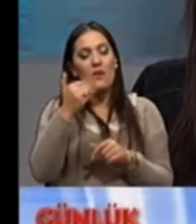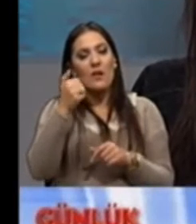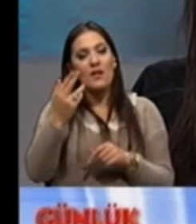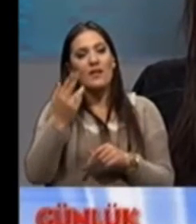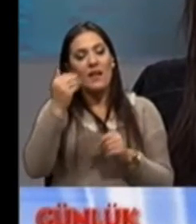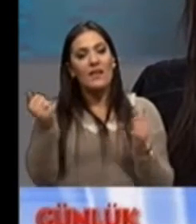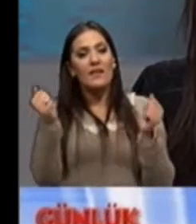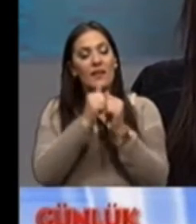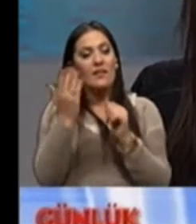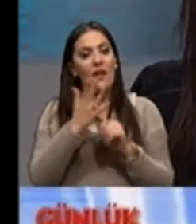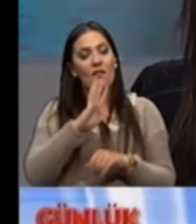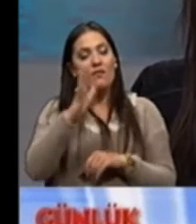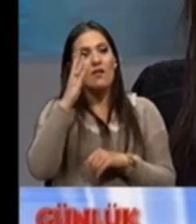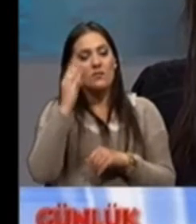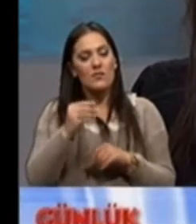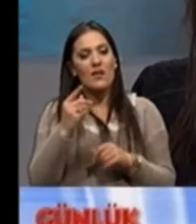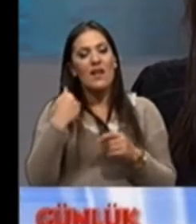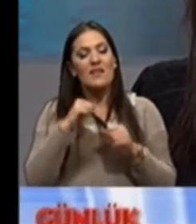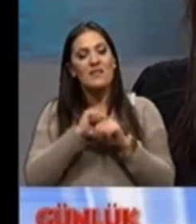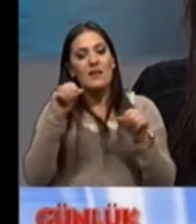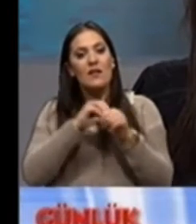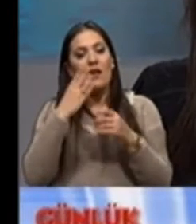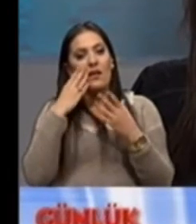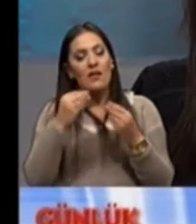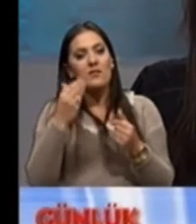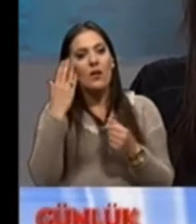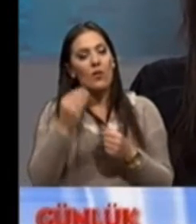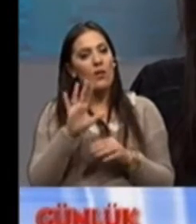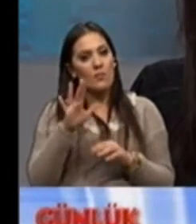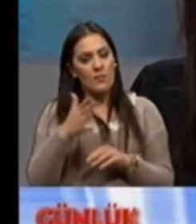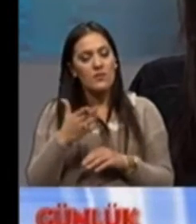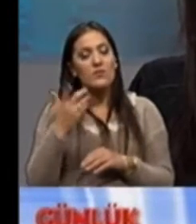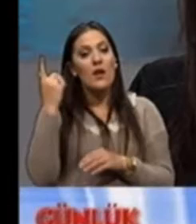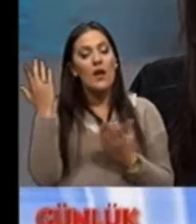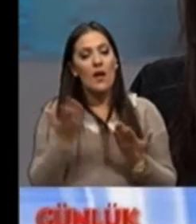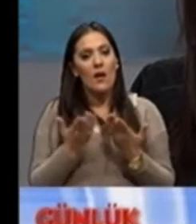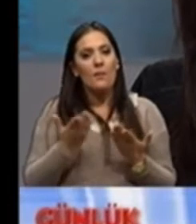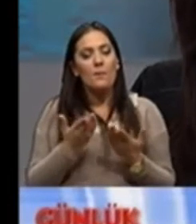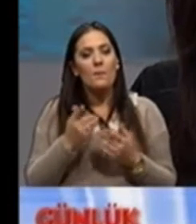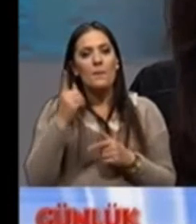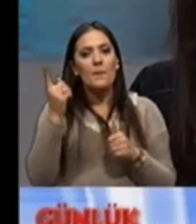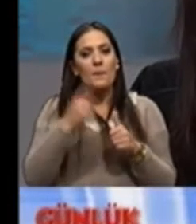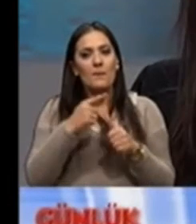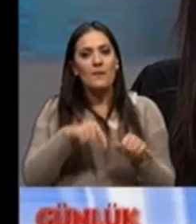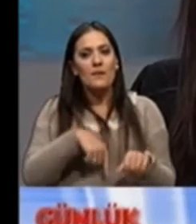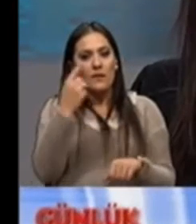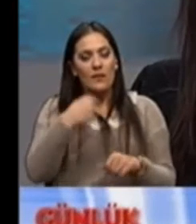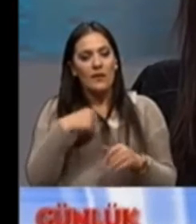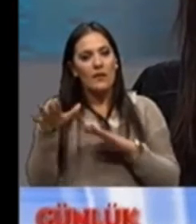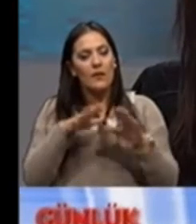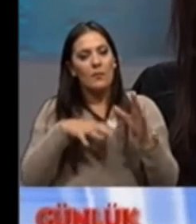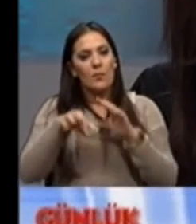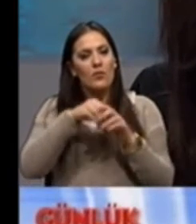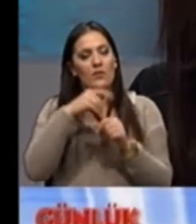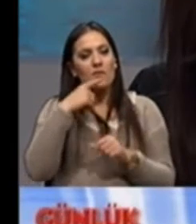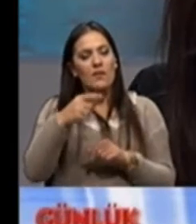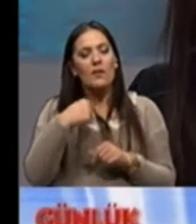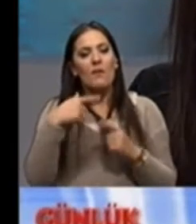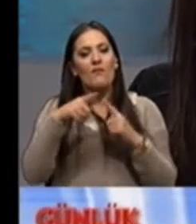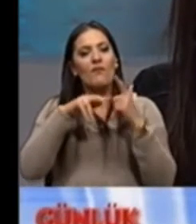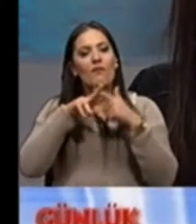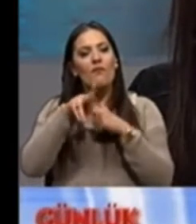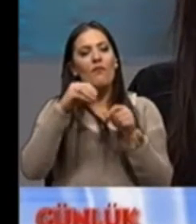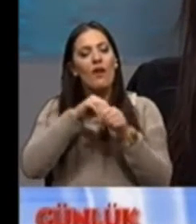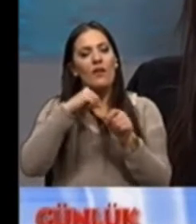fazla hissedilebileceği, etki ve zararlarının, hasarlarının olabileceği, hı hı, hem de birinci derecede deprem bölgesi dediğimiz bu fay